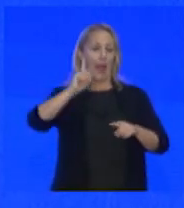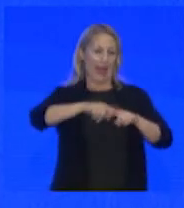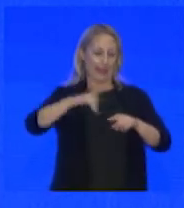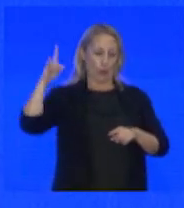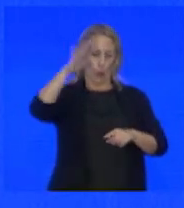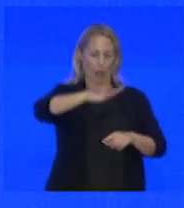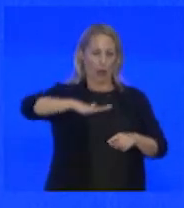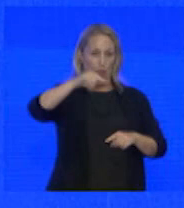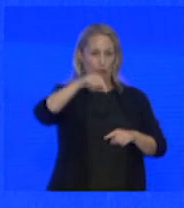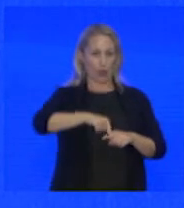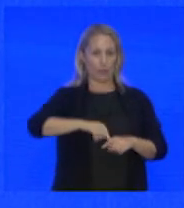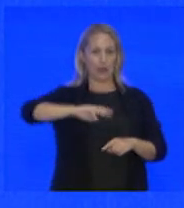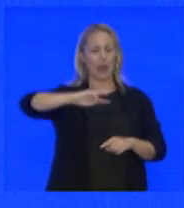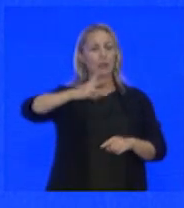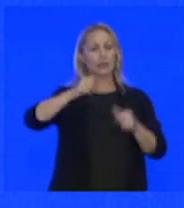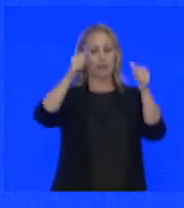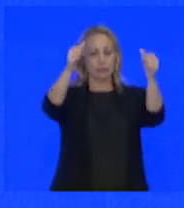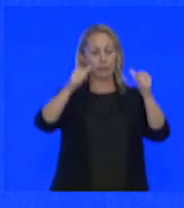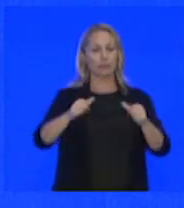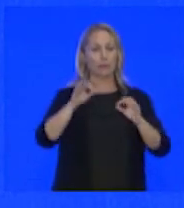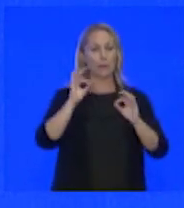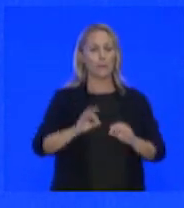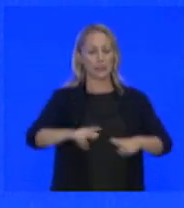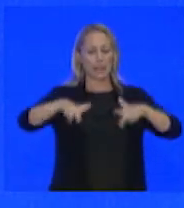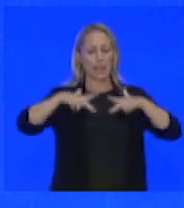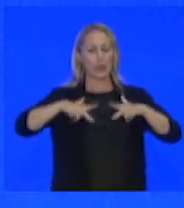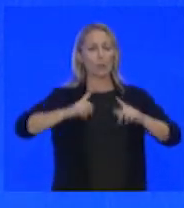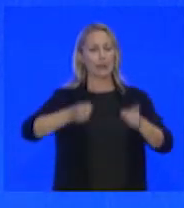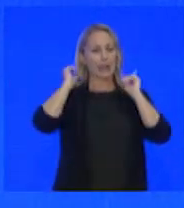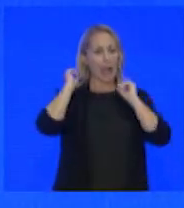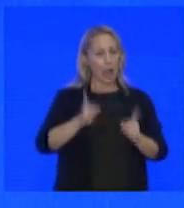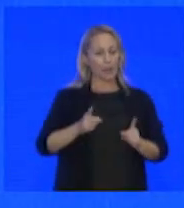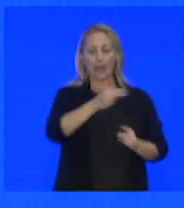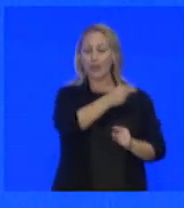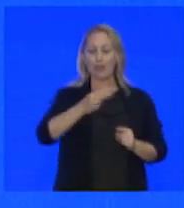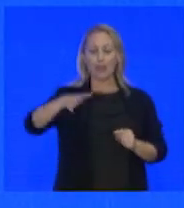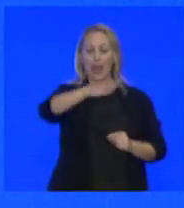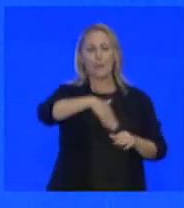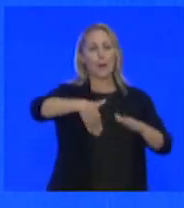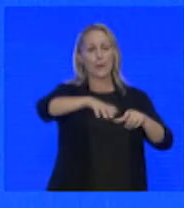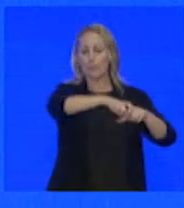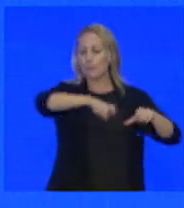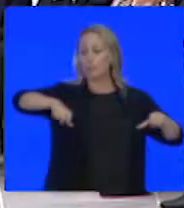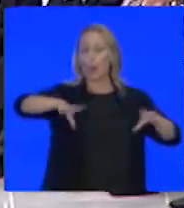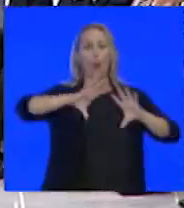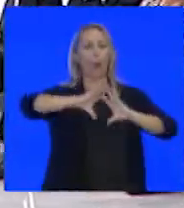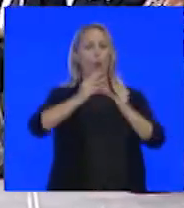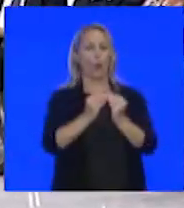δημοσιεύθηκαν οι τρεις κομβικές κοινές υπουργικές αποφάσεις για το πάρκο, το παράκτιο μέτωπο και το καζίνο.